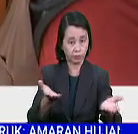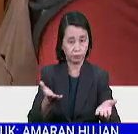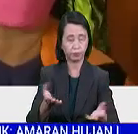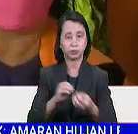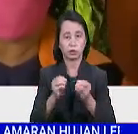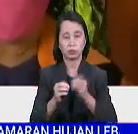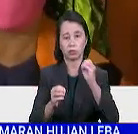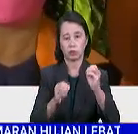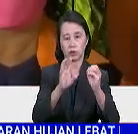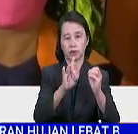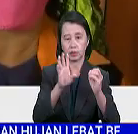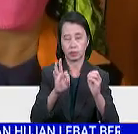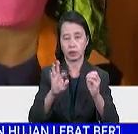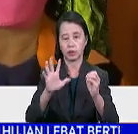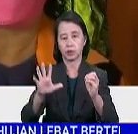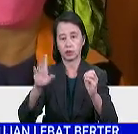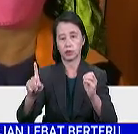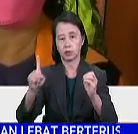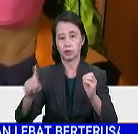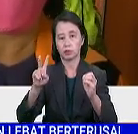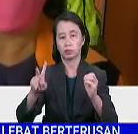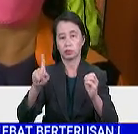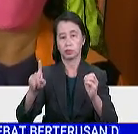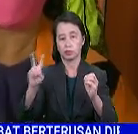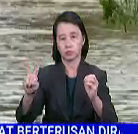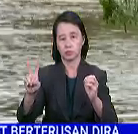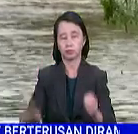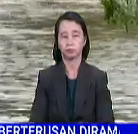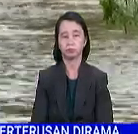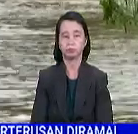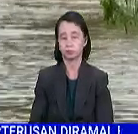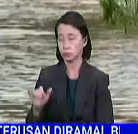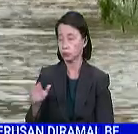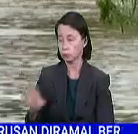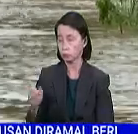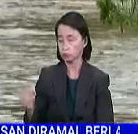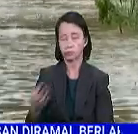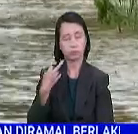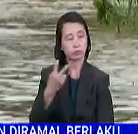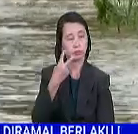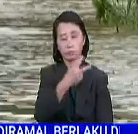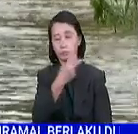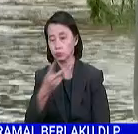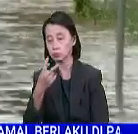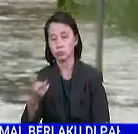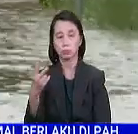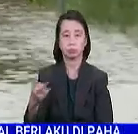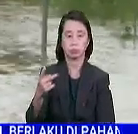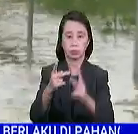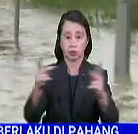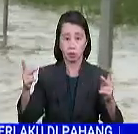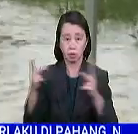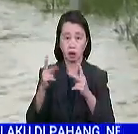dia 08951 1212 Ajun berkenaan turut berkesempatan melakukan tinjauan Ke